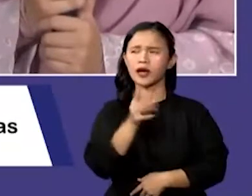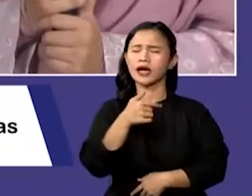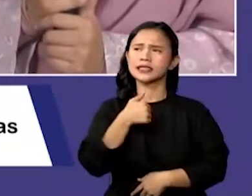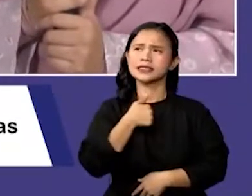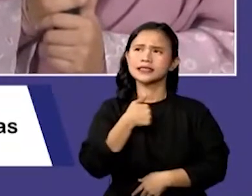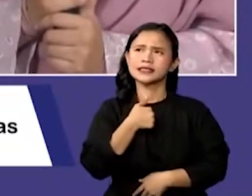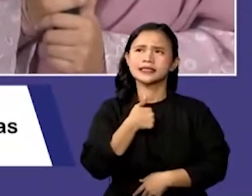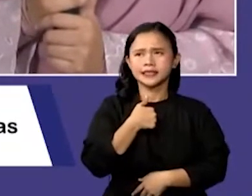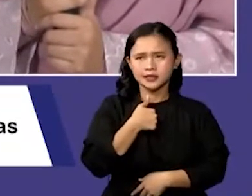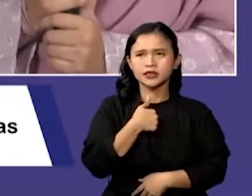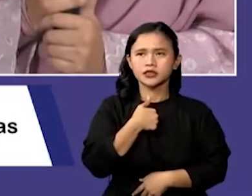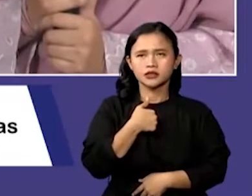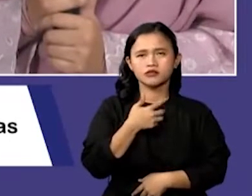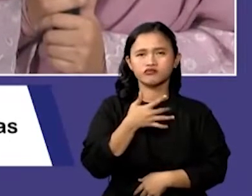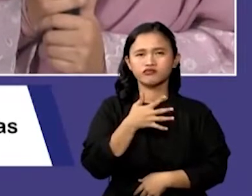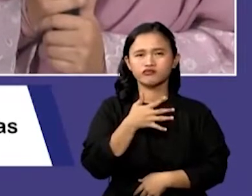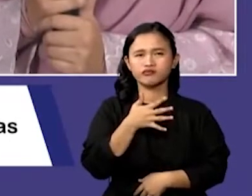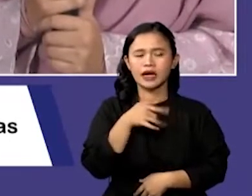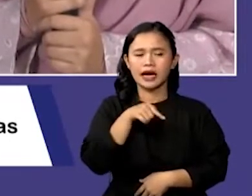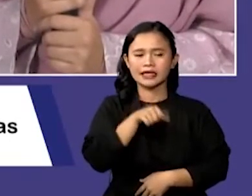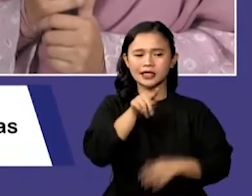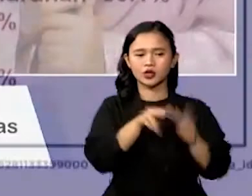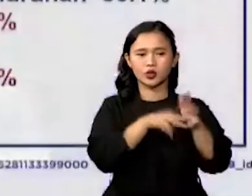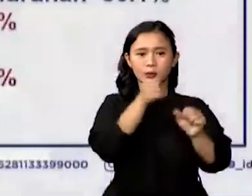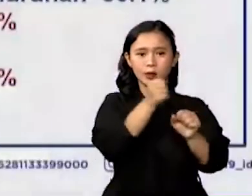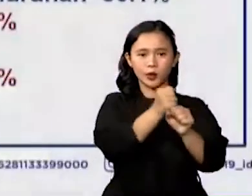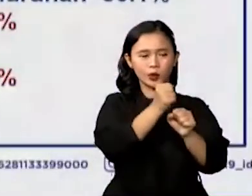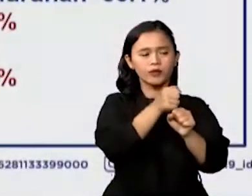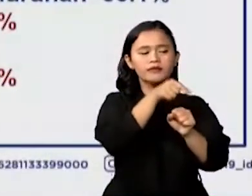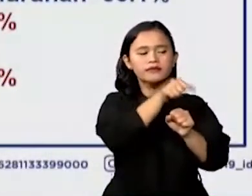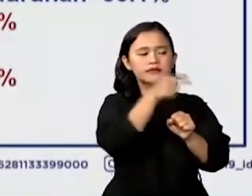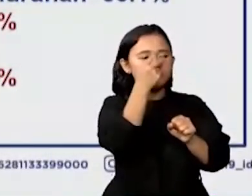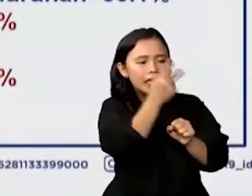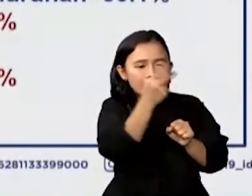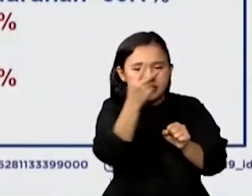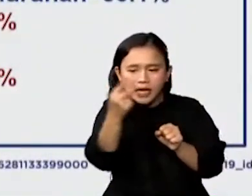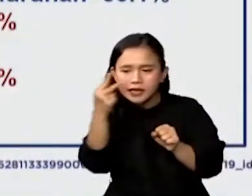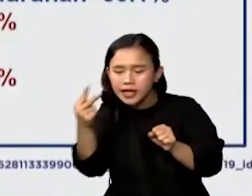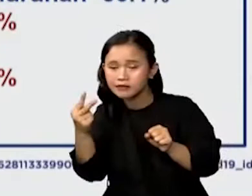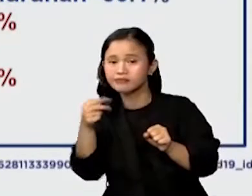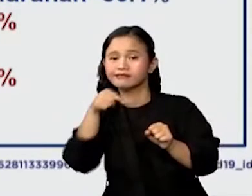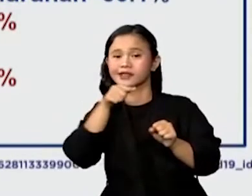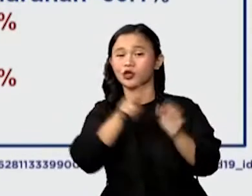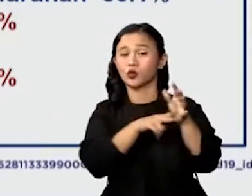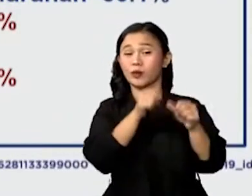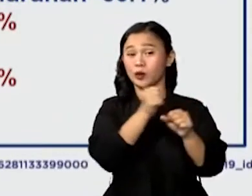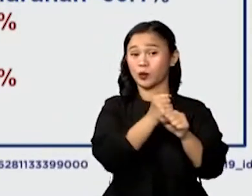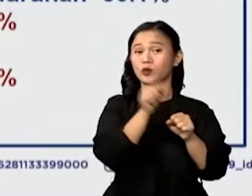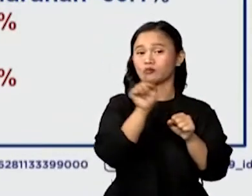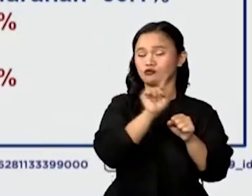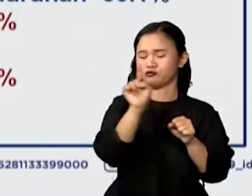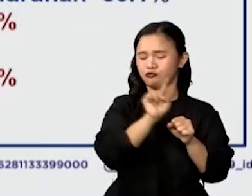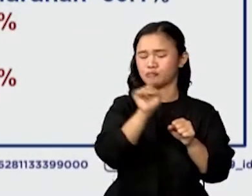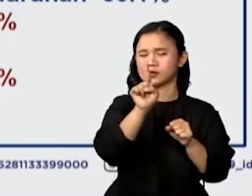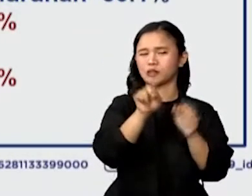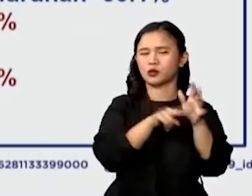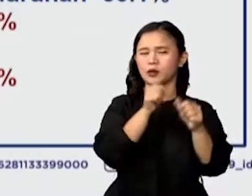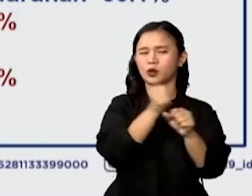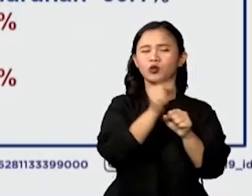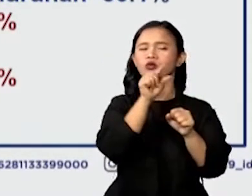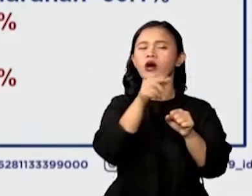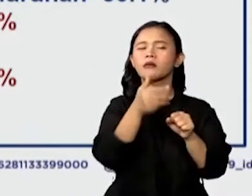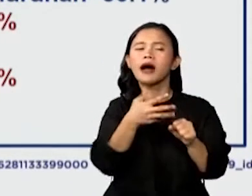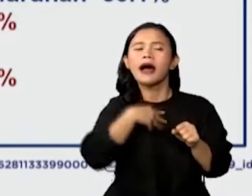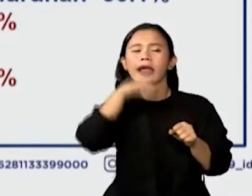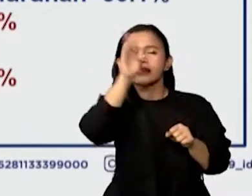Rangkumannya, memang dalam satu pekan terakhir kita membandingkan grafiknya ini mingguan ya, kumulatif mingguan. Untuk apa?